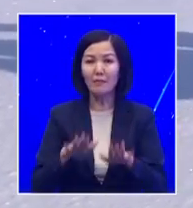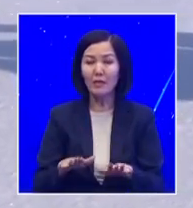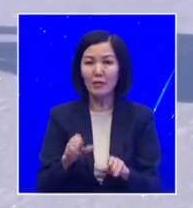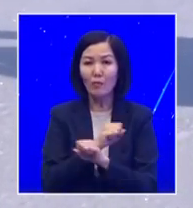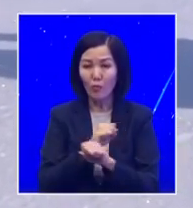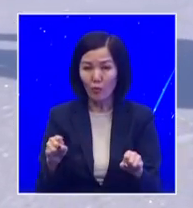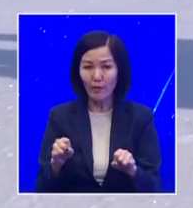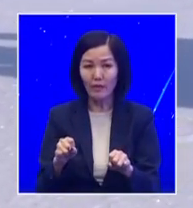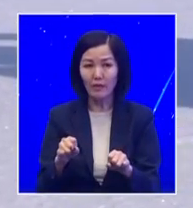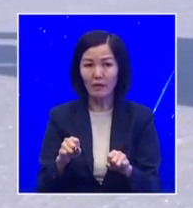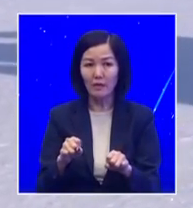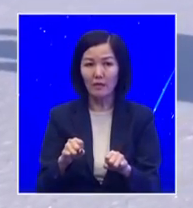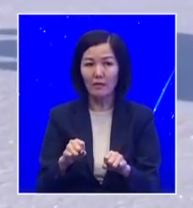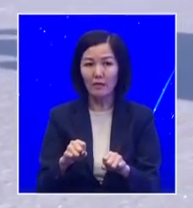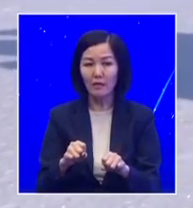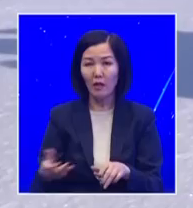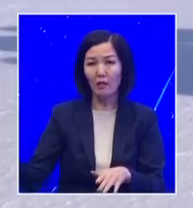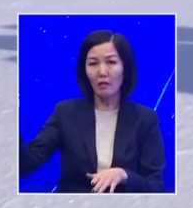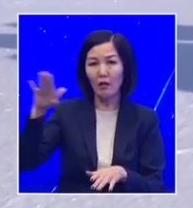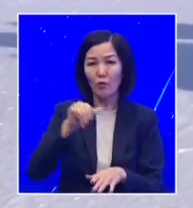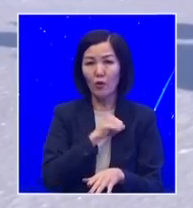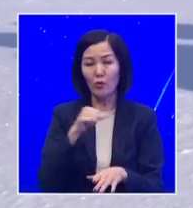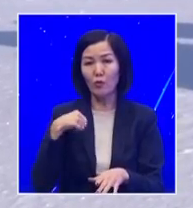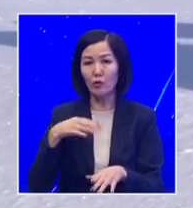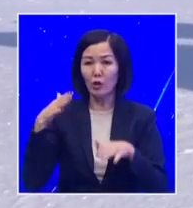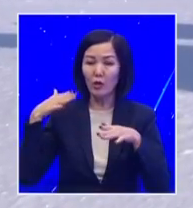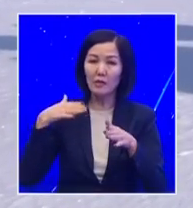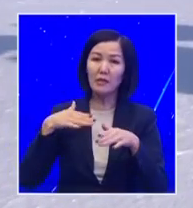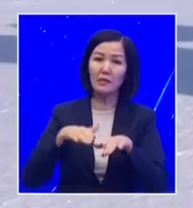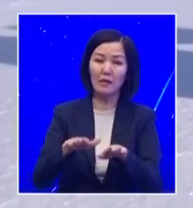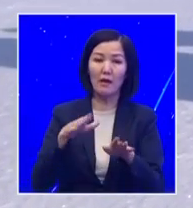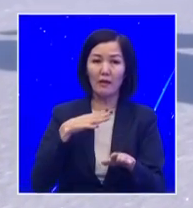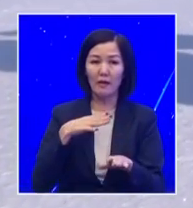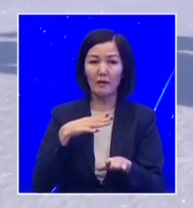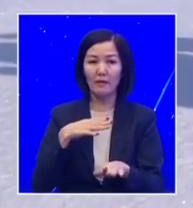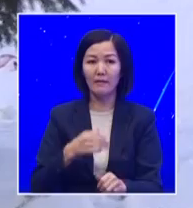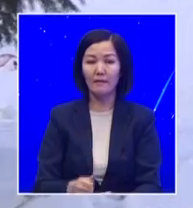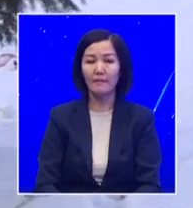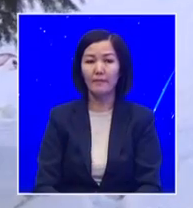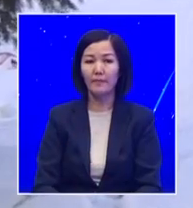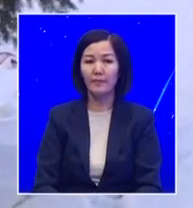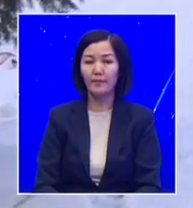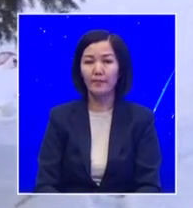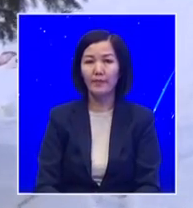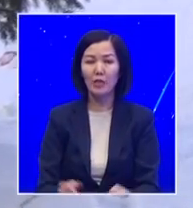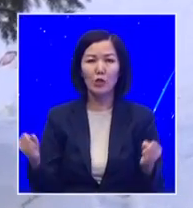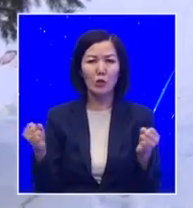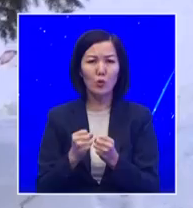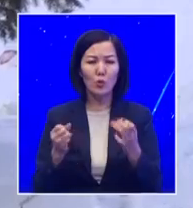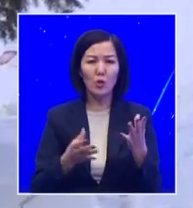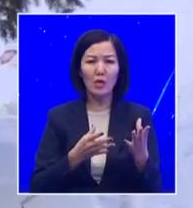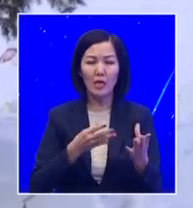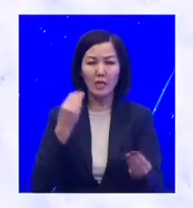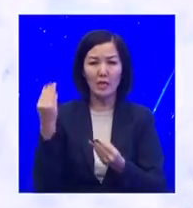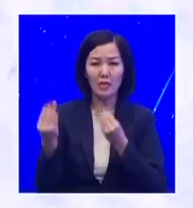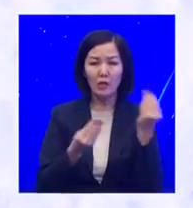былай елдер былай сырғанайды. Ана қазылға осы жақтан тірмен кетіп қойған ғой. Қытымыр қыстың қызығы бала үшін